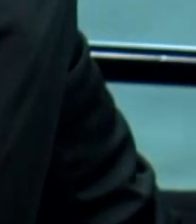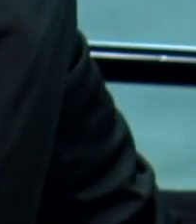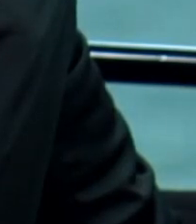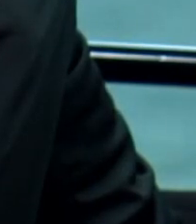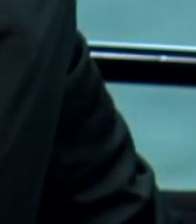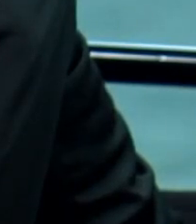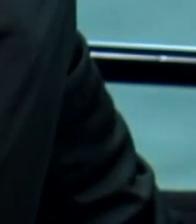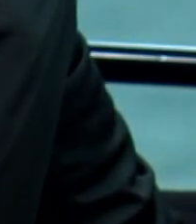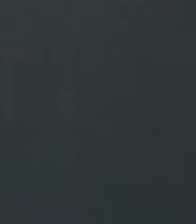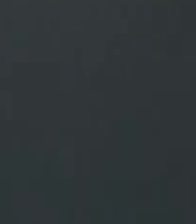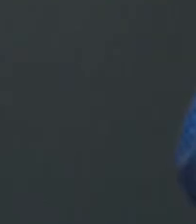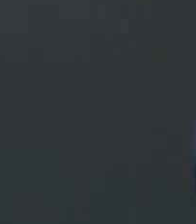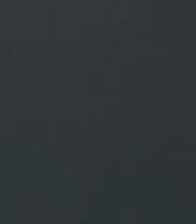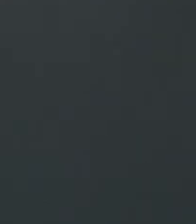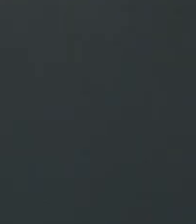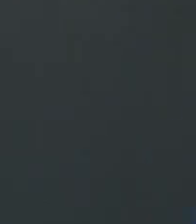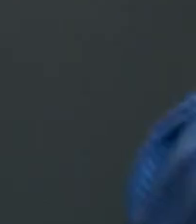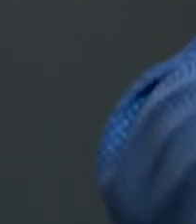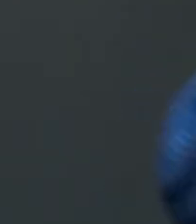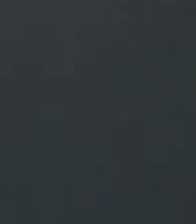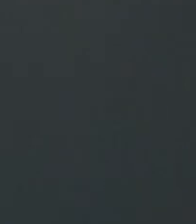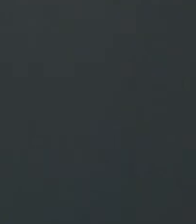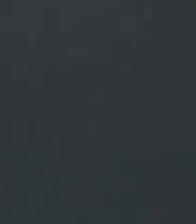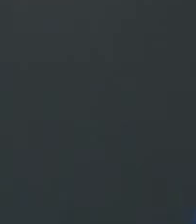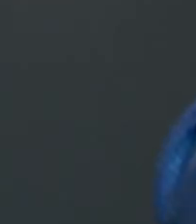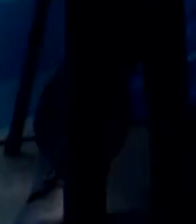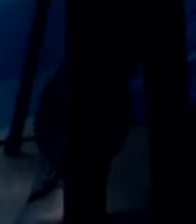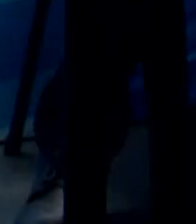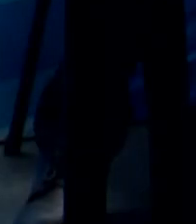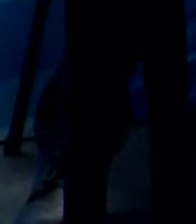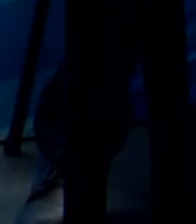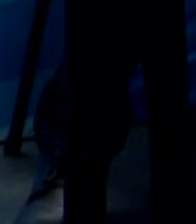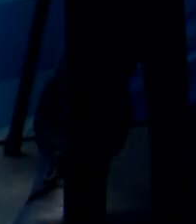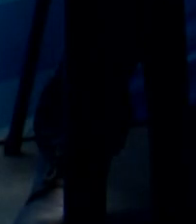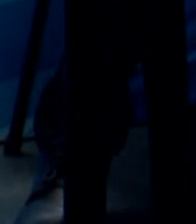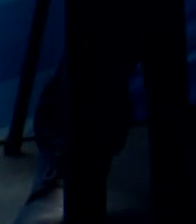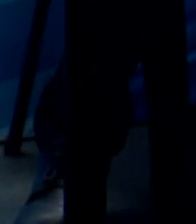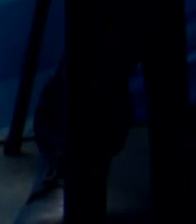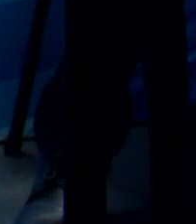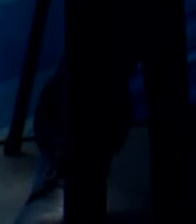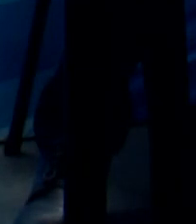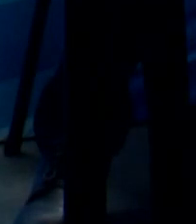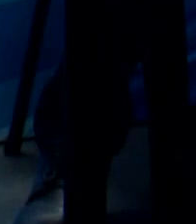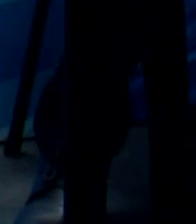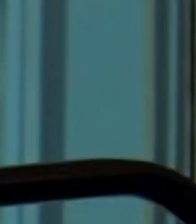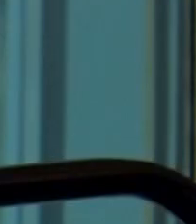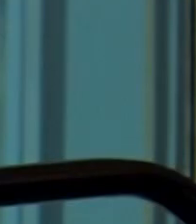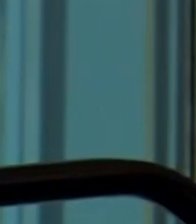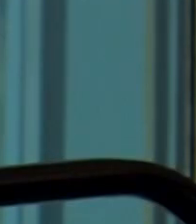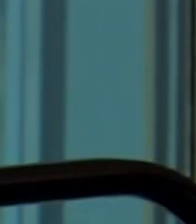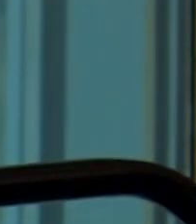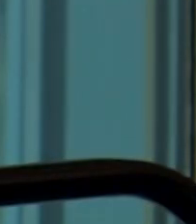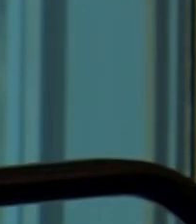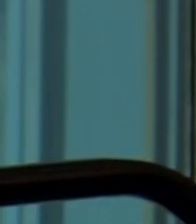находится человек кандидат намерен создать сеть социальной поддержки чтобы дать людям возможность подняться в более обеспеченные